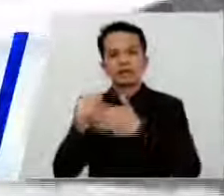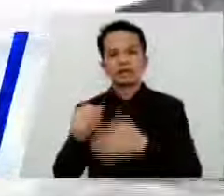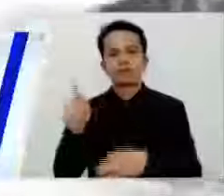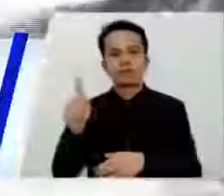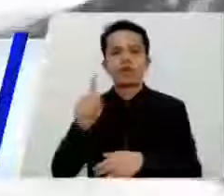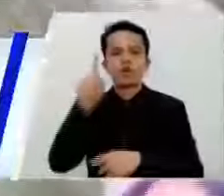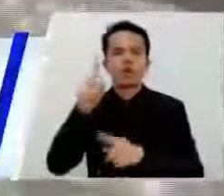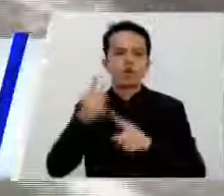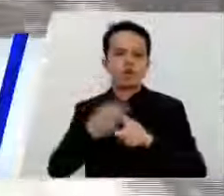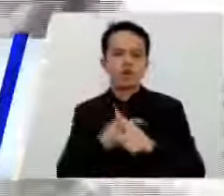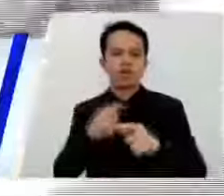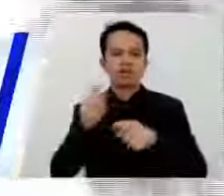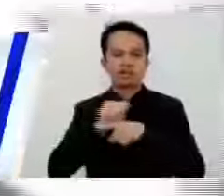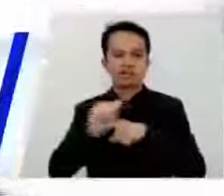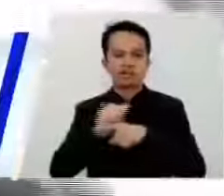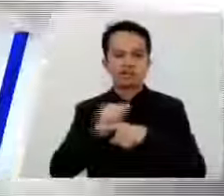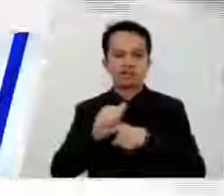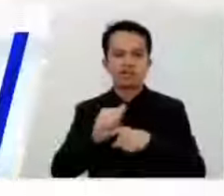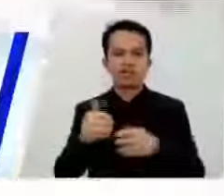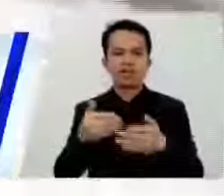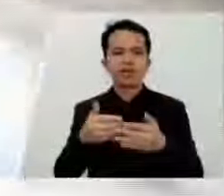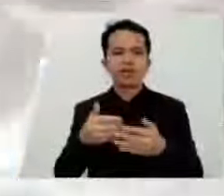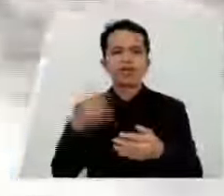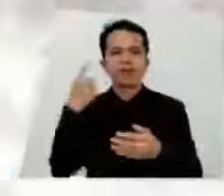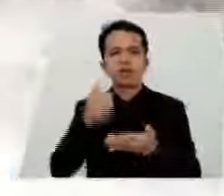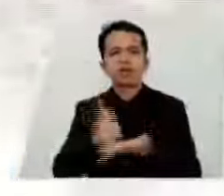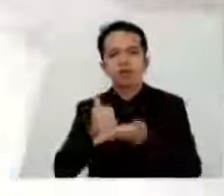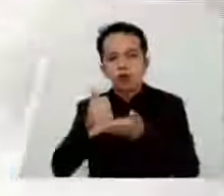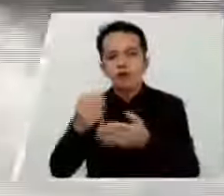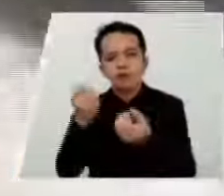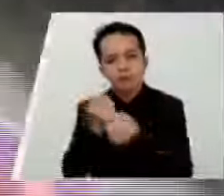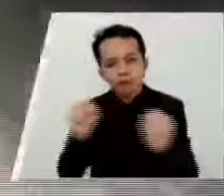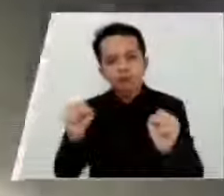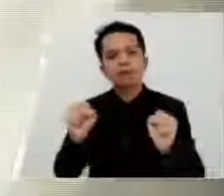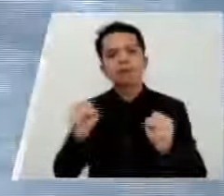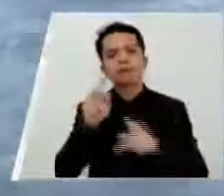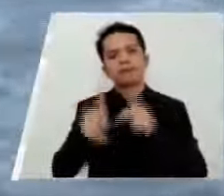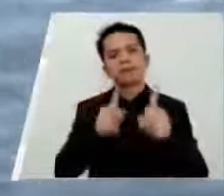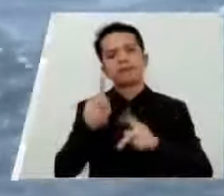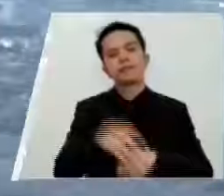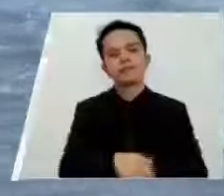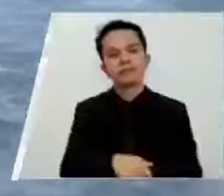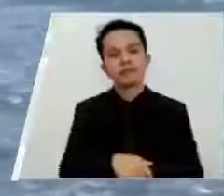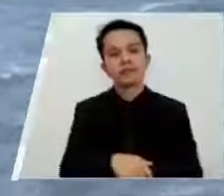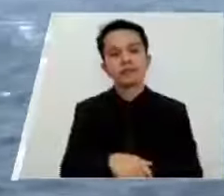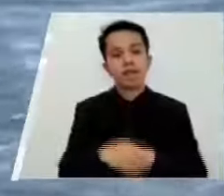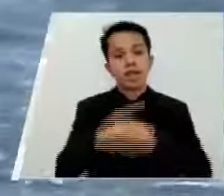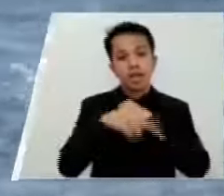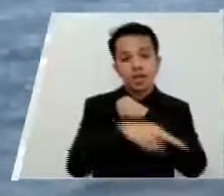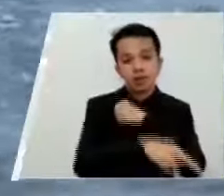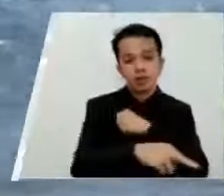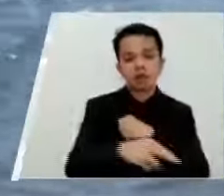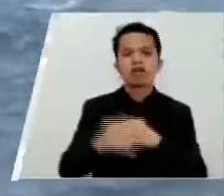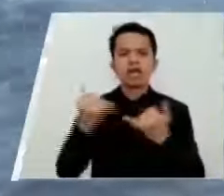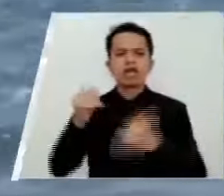bago sumalang sa pagtitiyak ng kaligtasan sa ilog. From the river, down south.